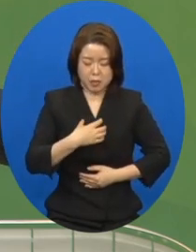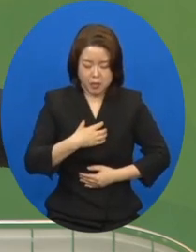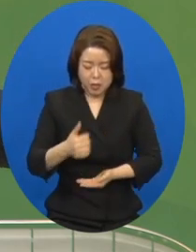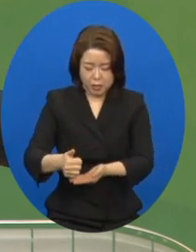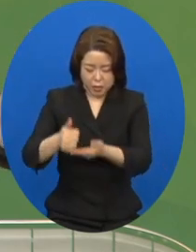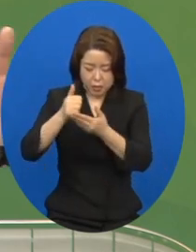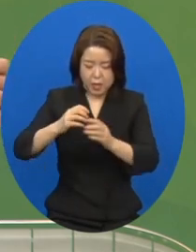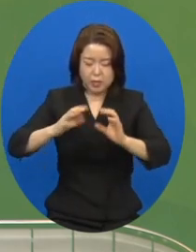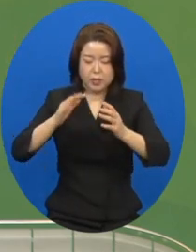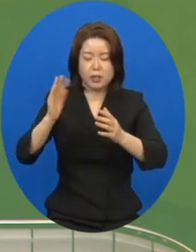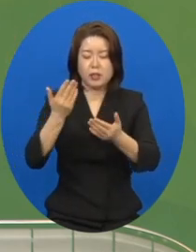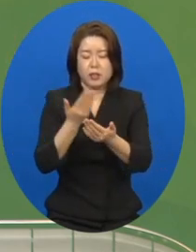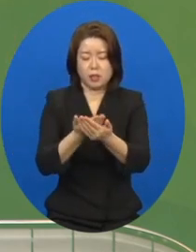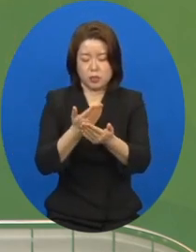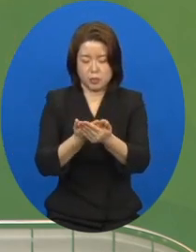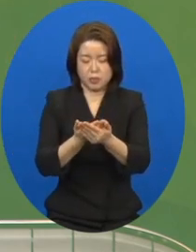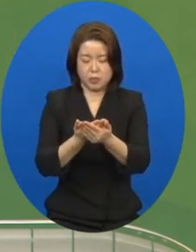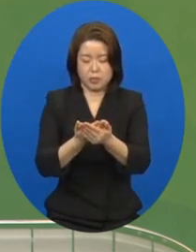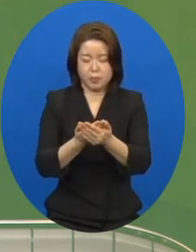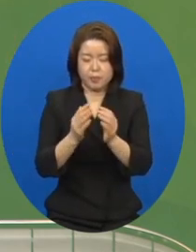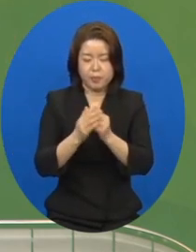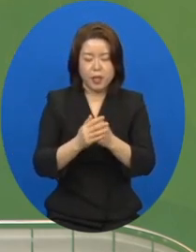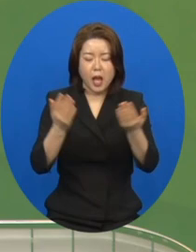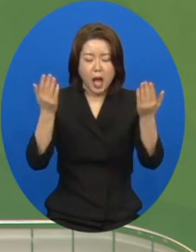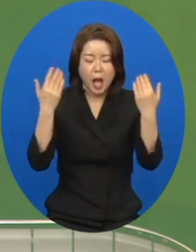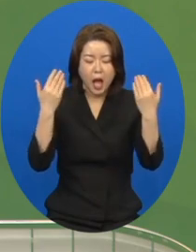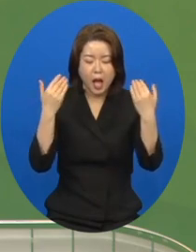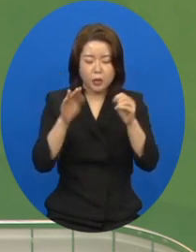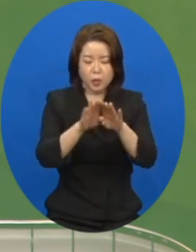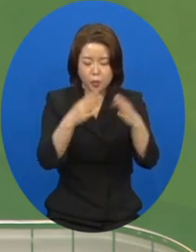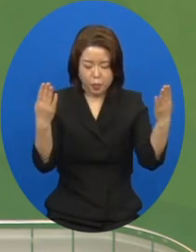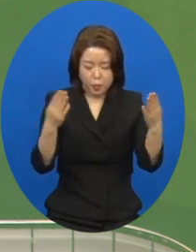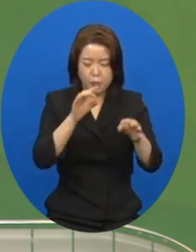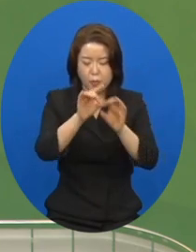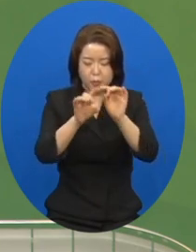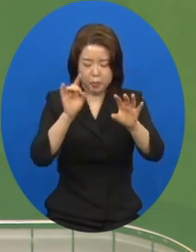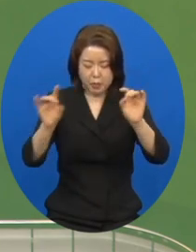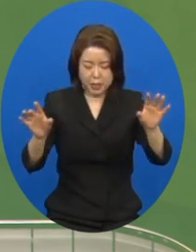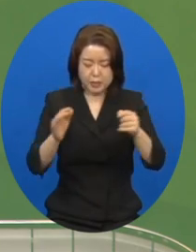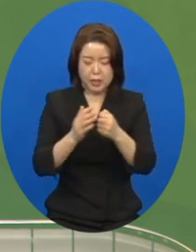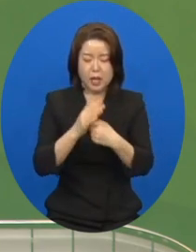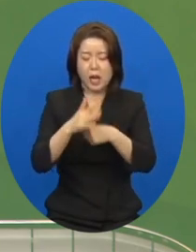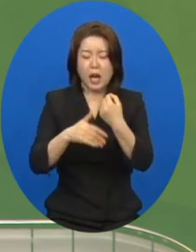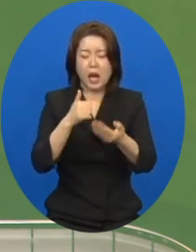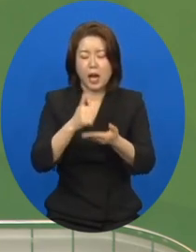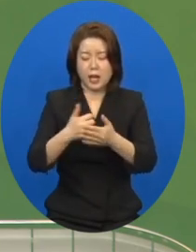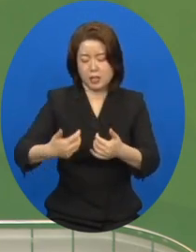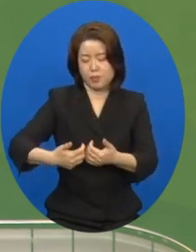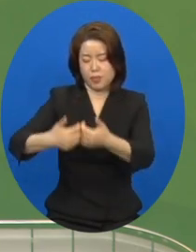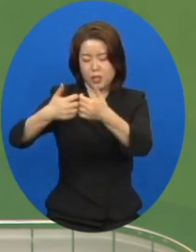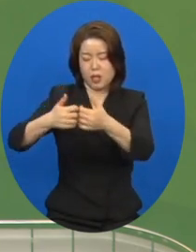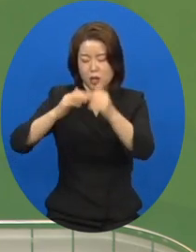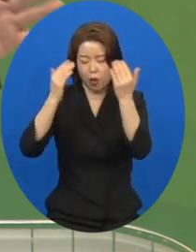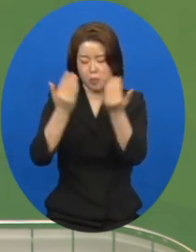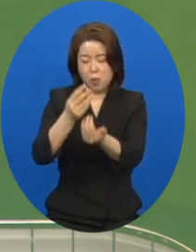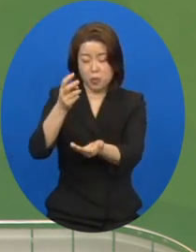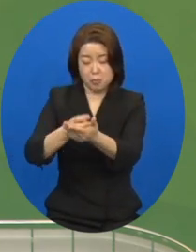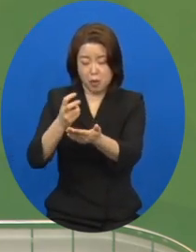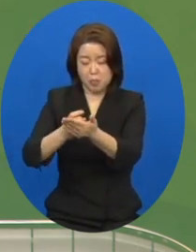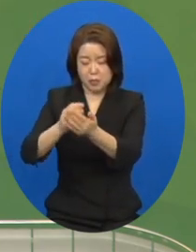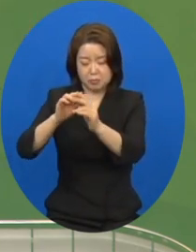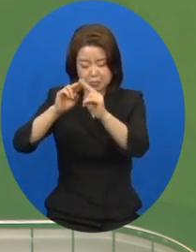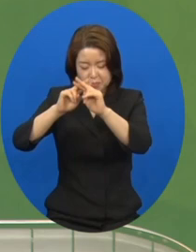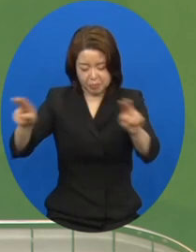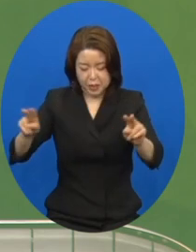하소서. 하나님, 개학하는 때 학교마다 하나님을 대적하는 모든 법이 다